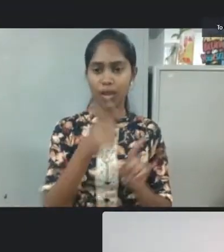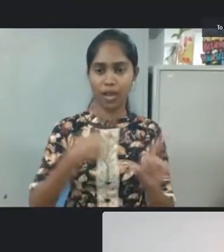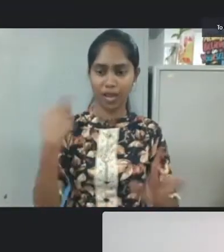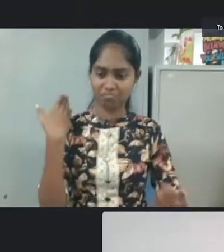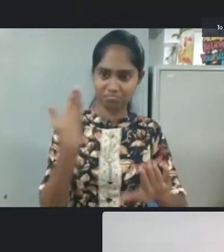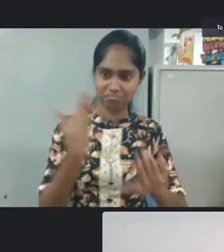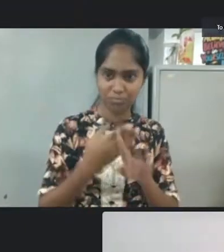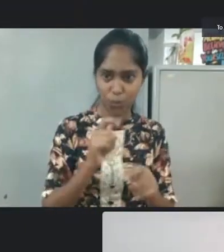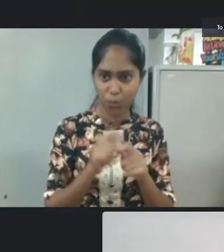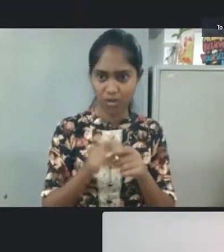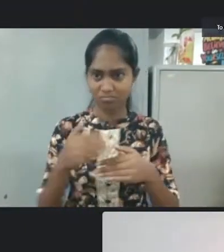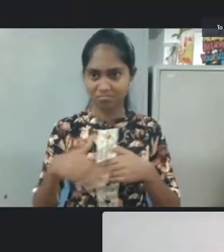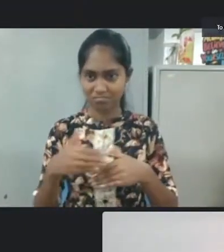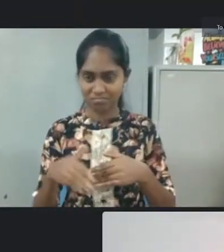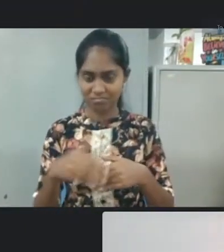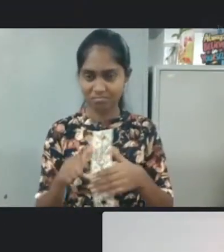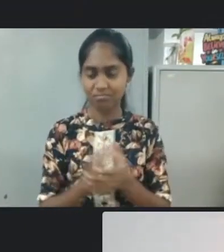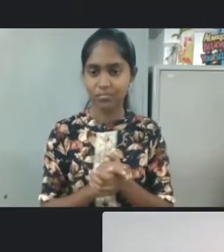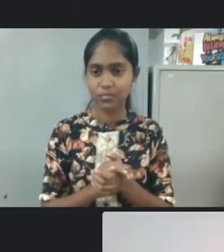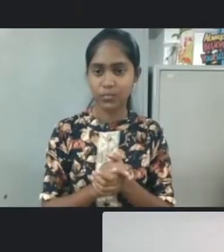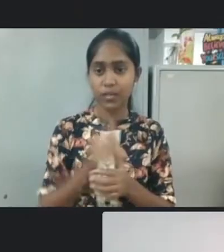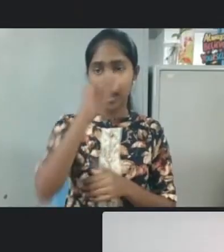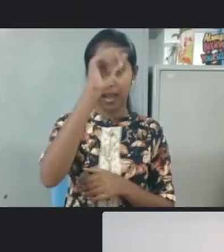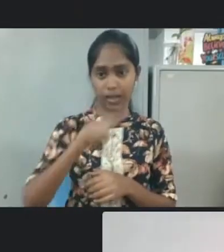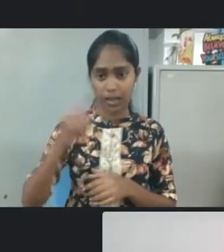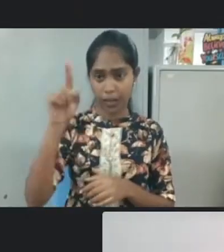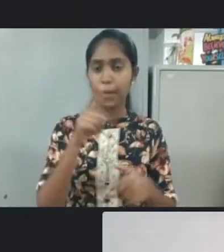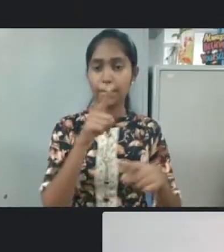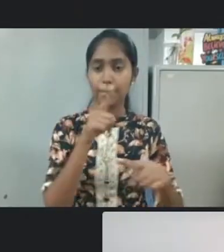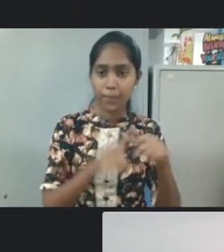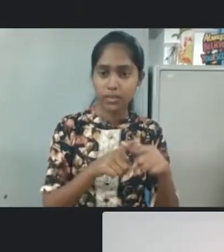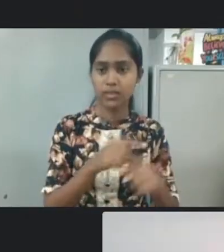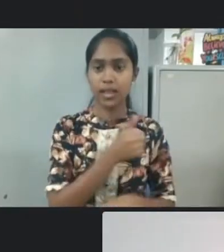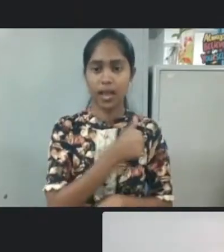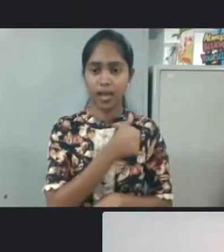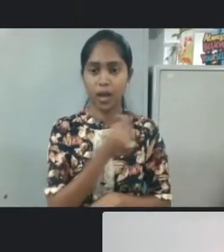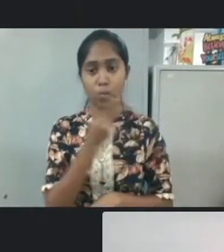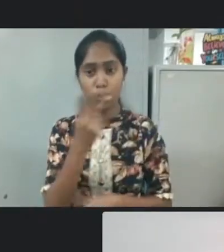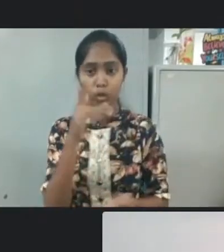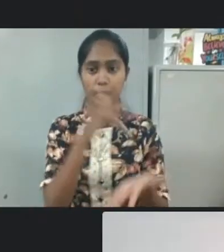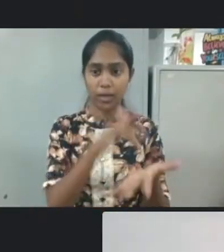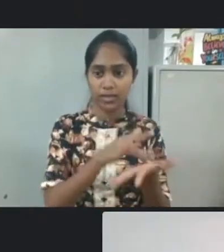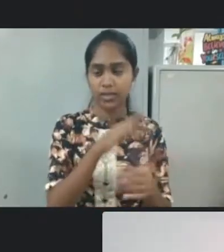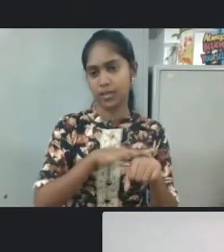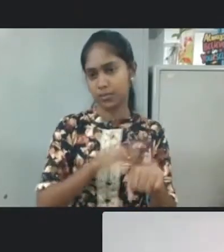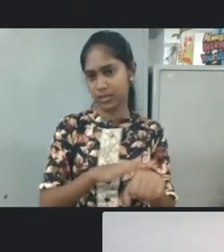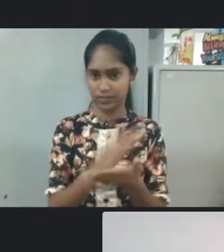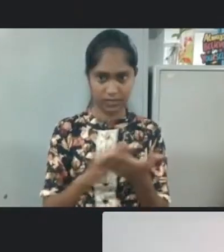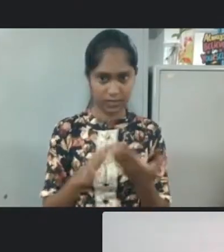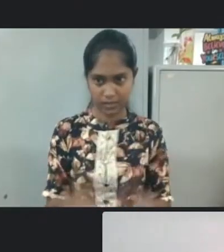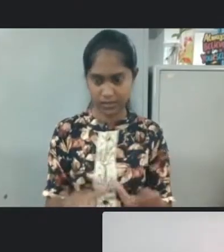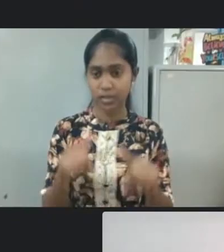സിന്ധു ഇന്ത്യയിലും യൂണിവേഴ്സിറ്റി ഓഫ് ടൊറന്റോ കാനഡയിലും സേവനമനുഷ്ഠിച്ചിട്ടുണ്ട്. ഒരു കൺസൾട്ടിംഗ് ഫിസിയാട്രിസ്റ്റ് ആയിട്ട്